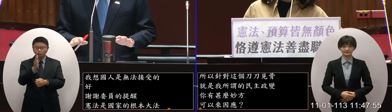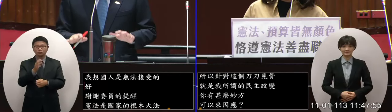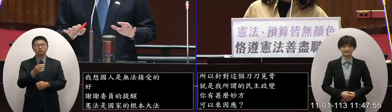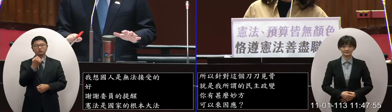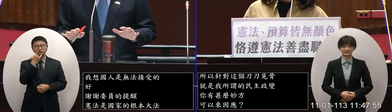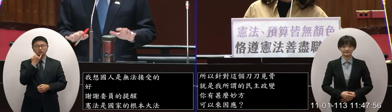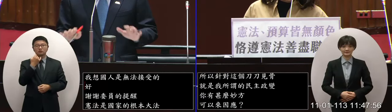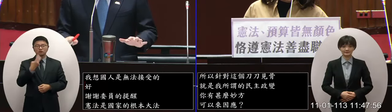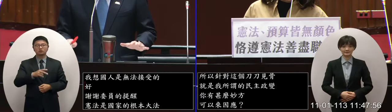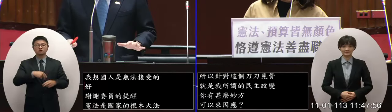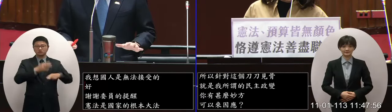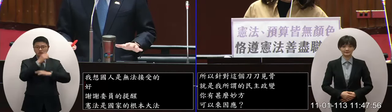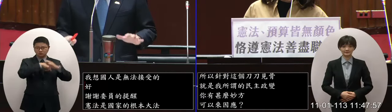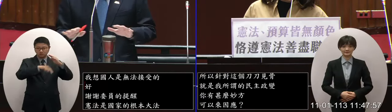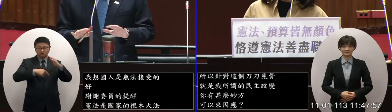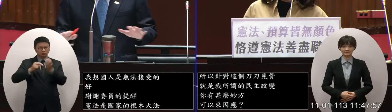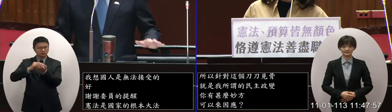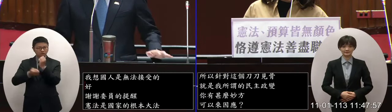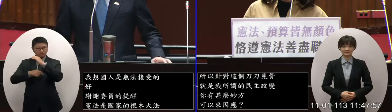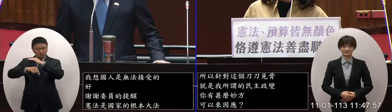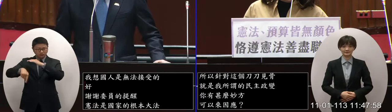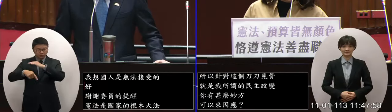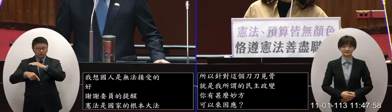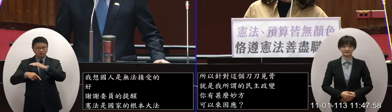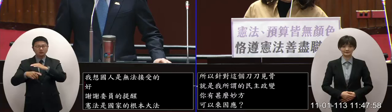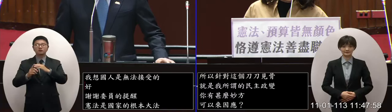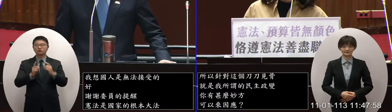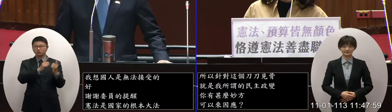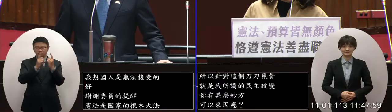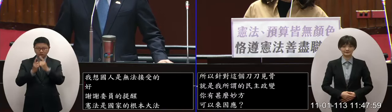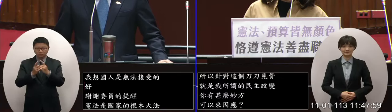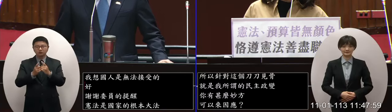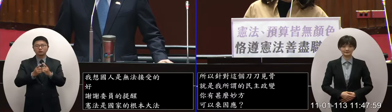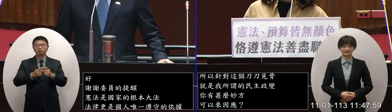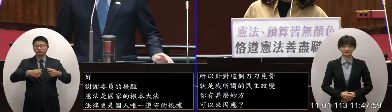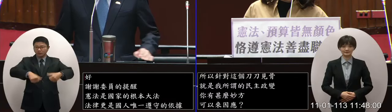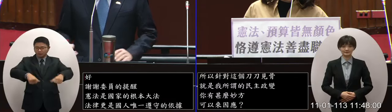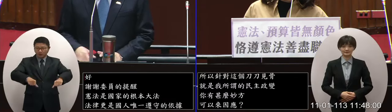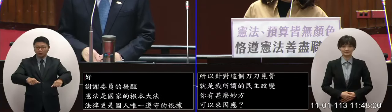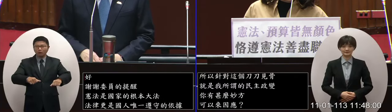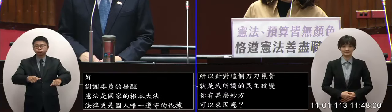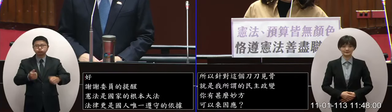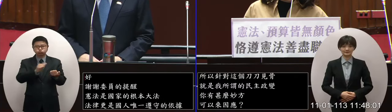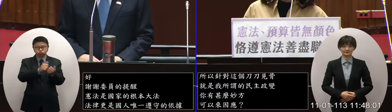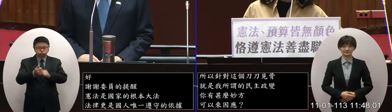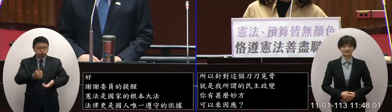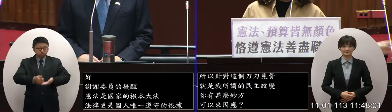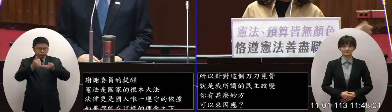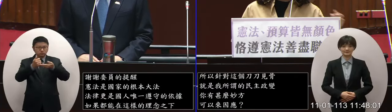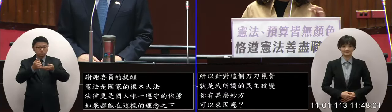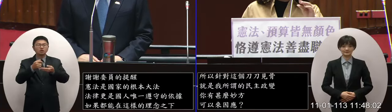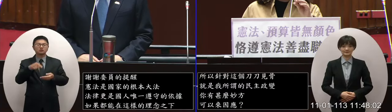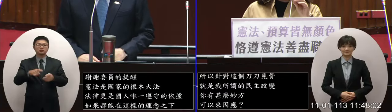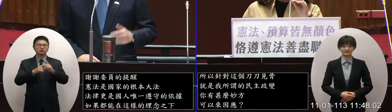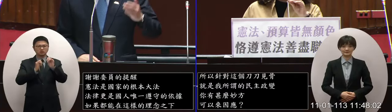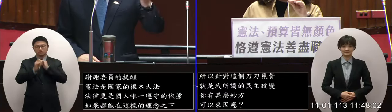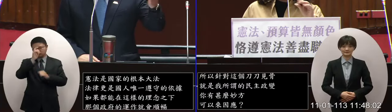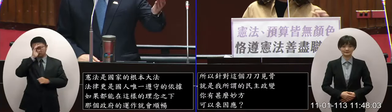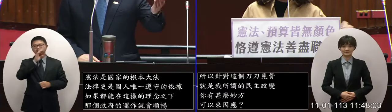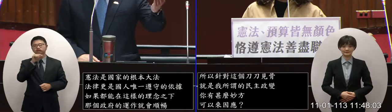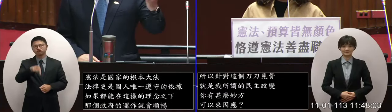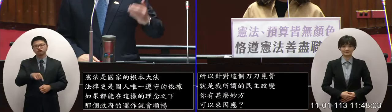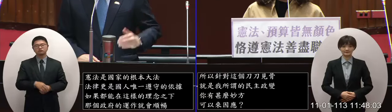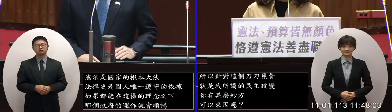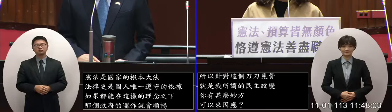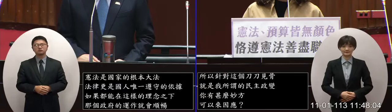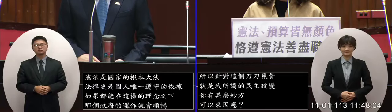关系就会在宪法的架构下互相的平衡，也互相的尊重。我想人民乐见的应该是这样子，